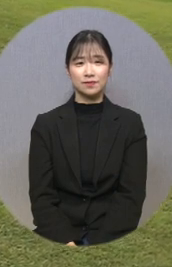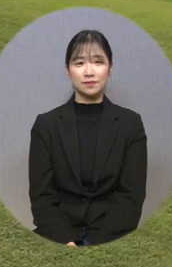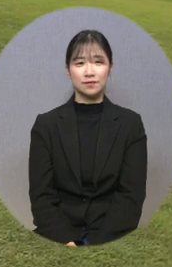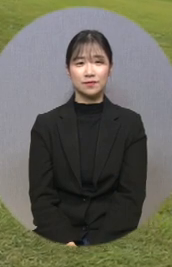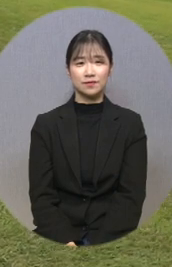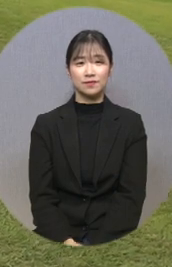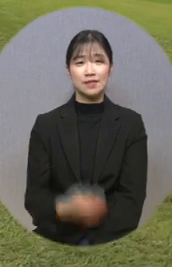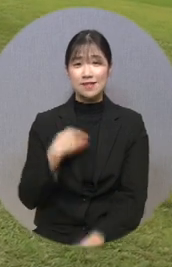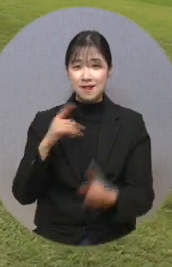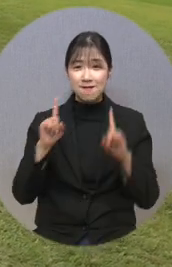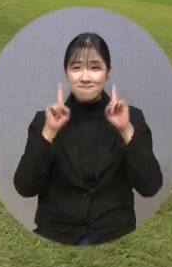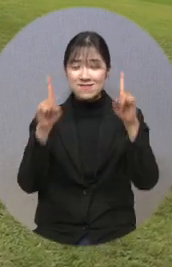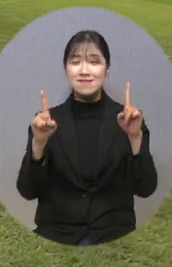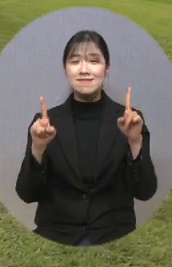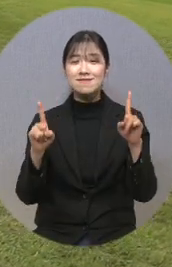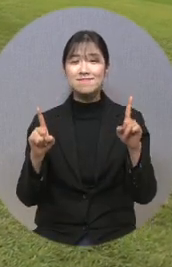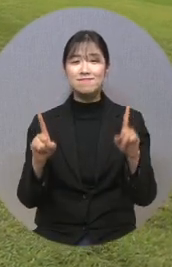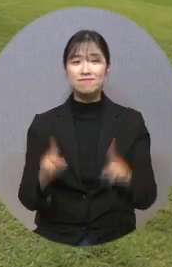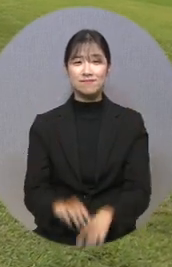화났다, 양.